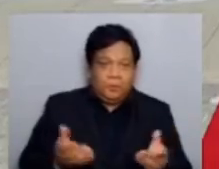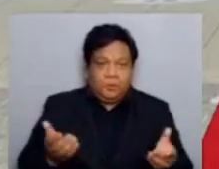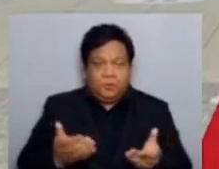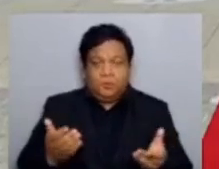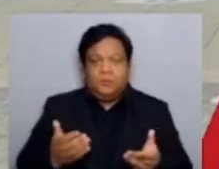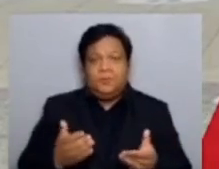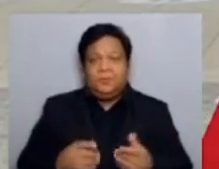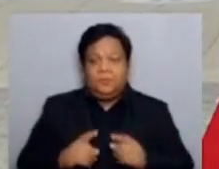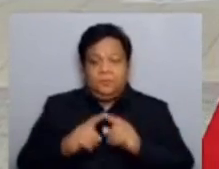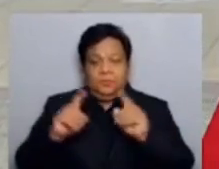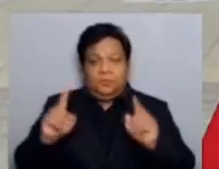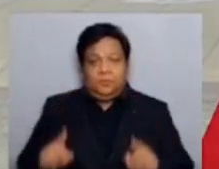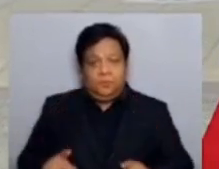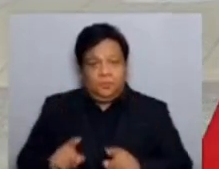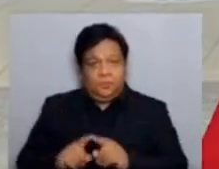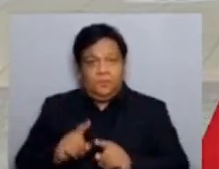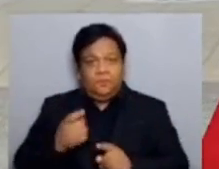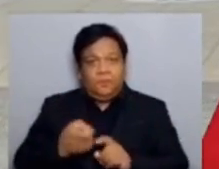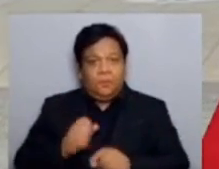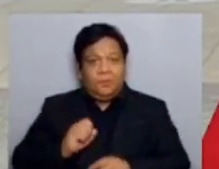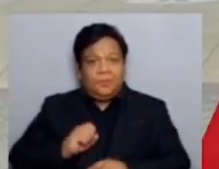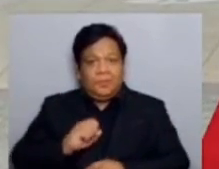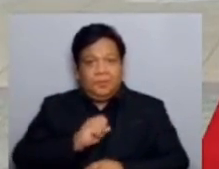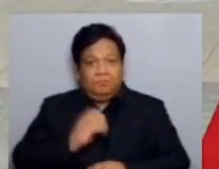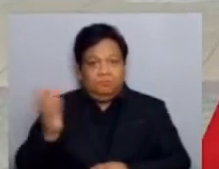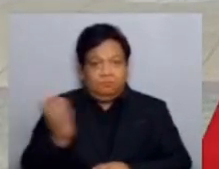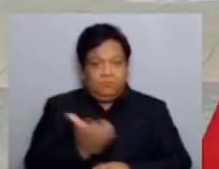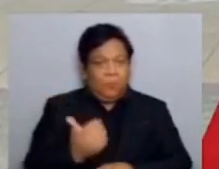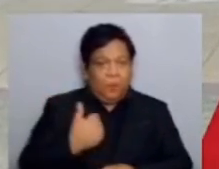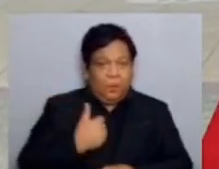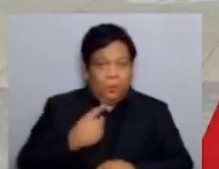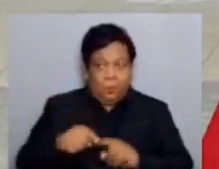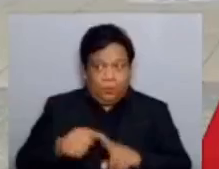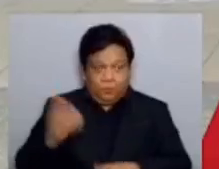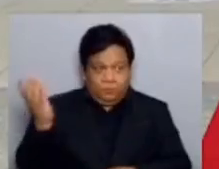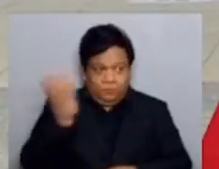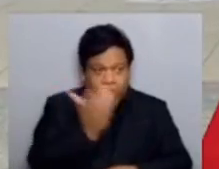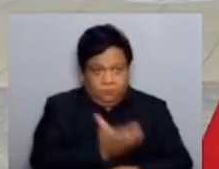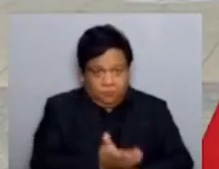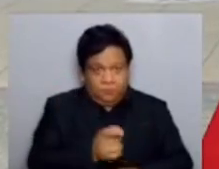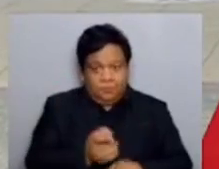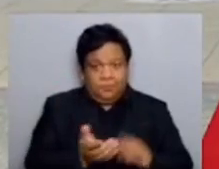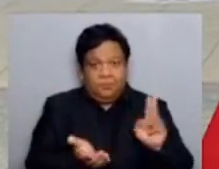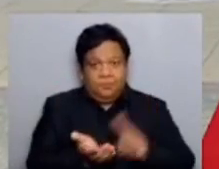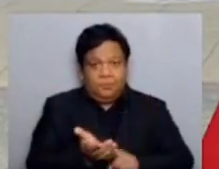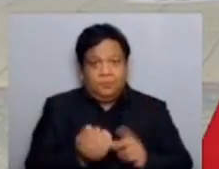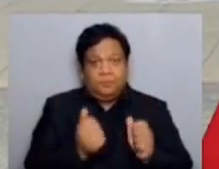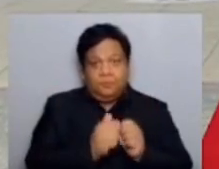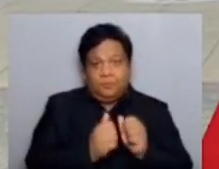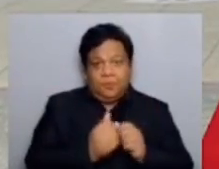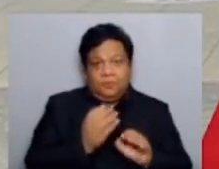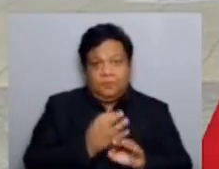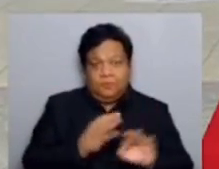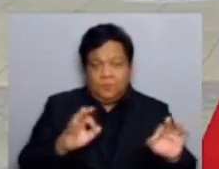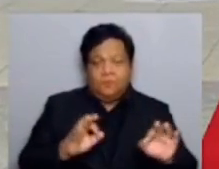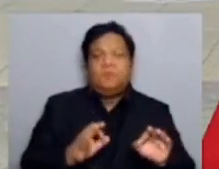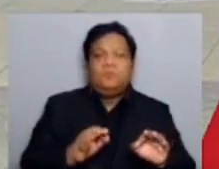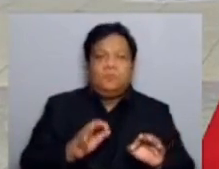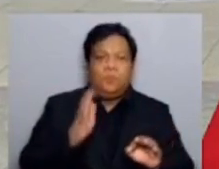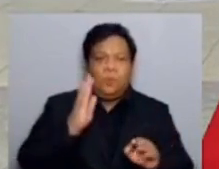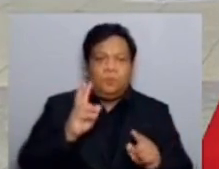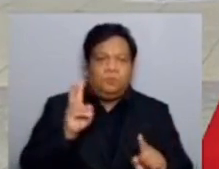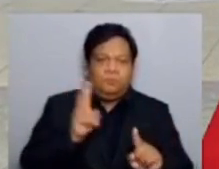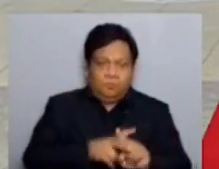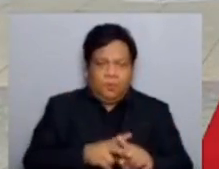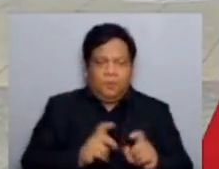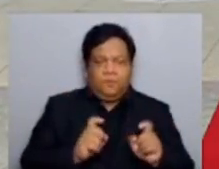Senado. Pero kapag dumating na, na-deliver na yung dokumentong yan for immediate implementation naman yan. Kaya makakalaya